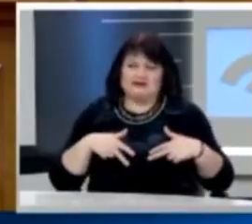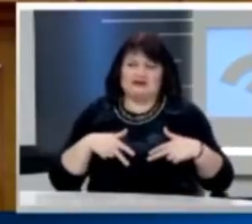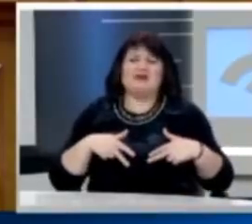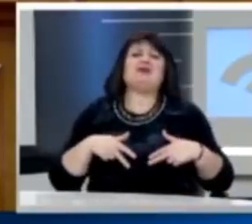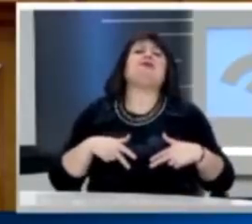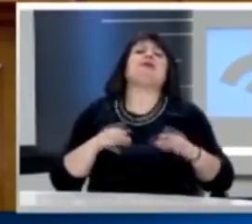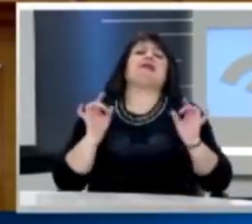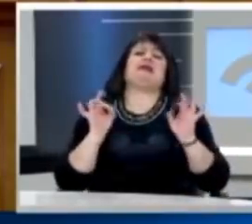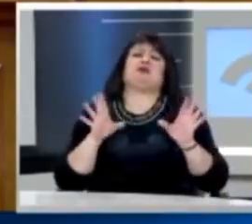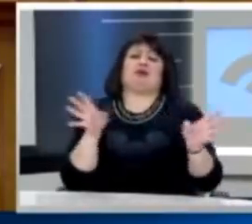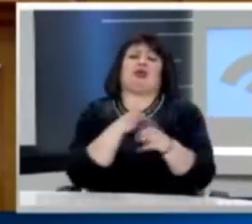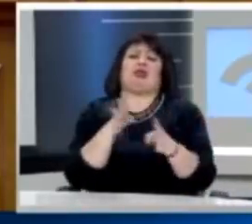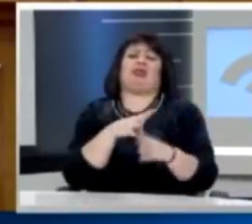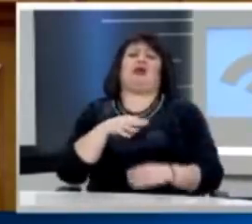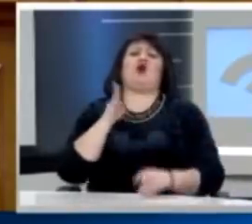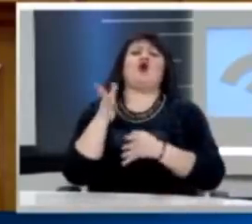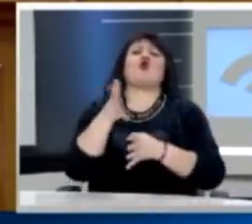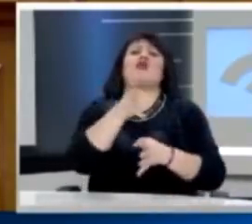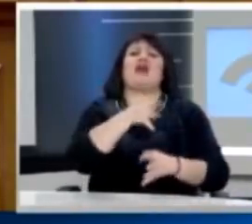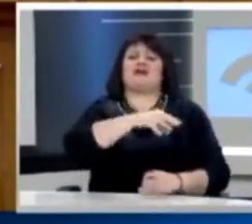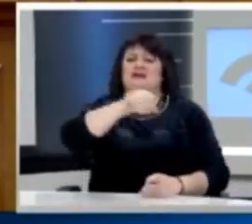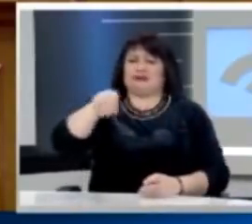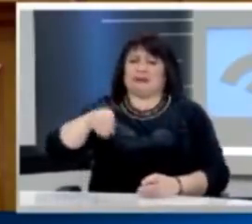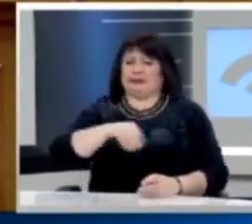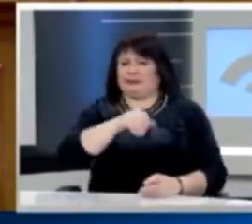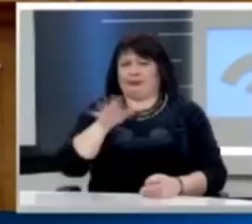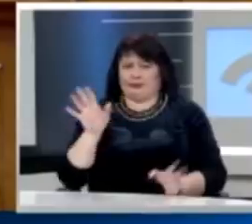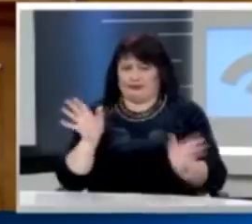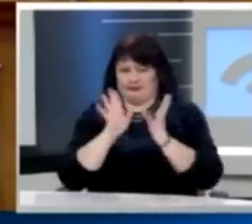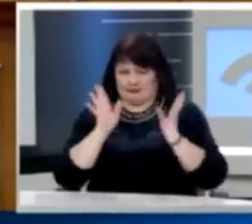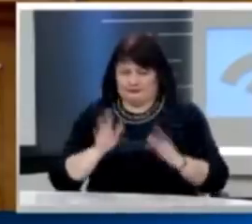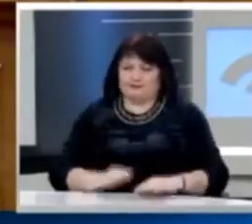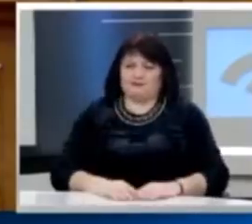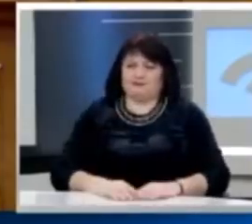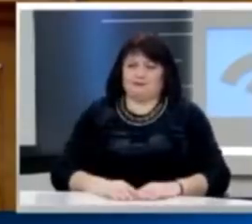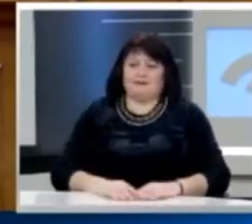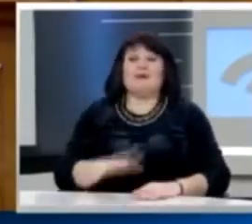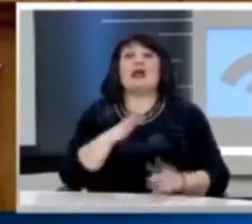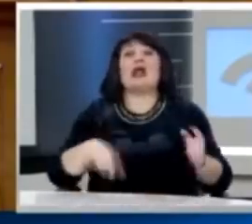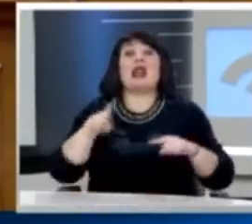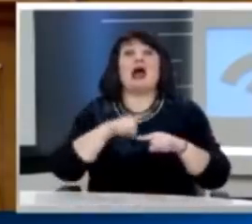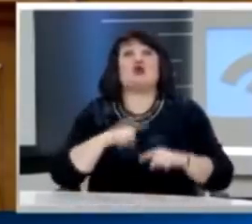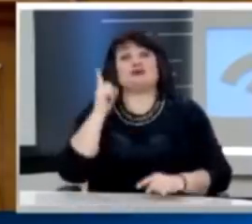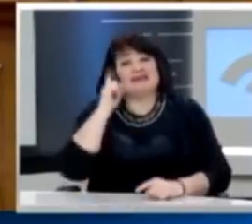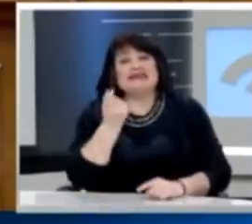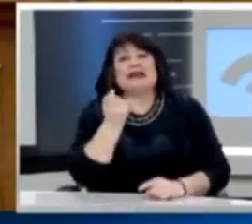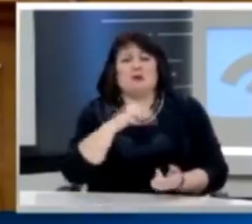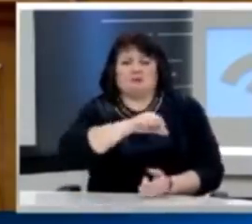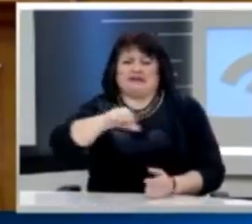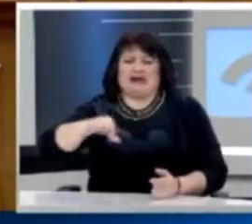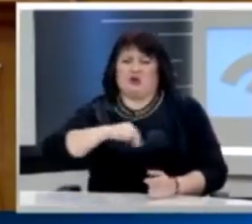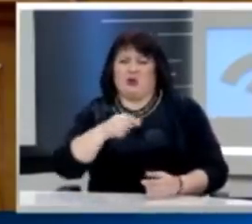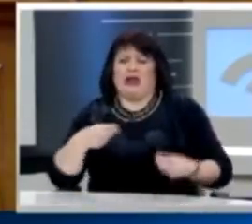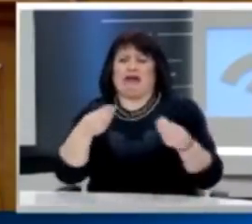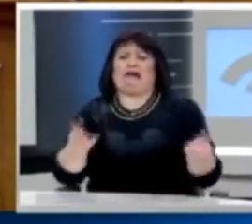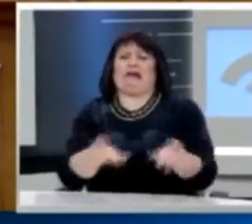στάχτη στα μάτια του λαού. Βέβαια, ο ελληνικός λαός ξέρει πολύ καλά ότι ακόμα και αυτά τα λίγα, τα ψίχουλα,